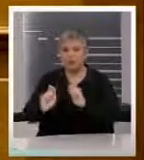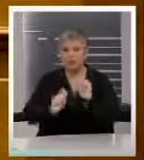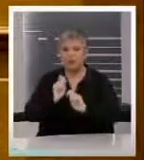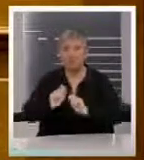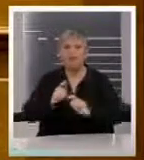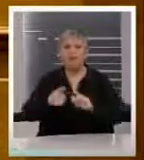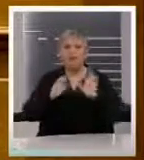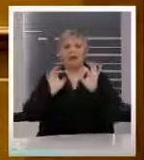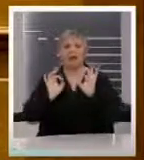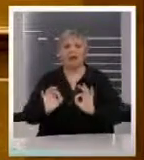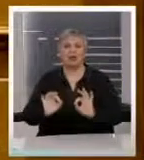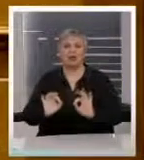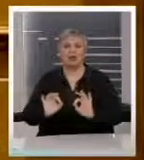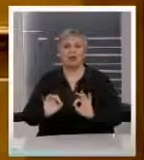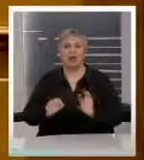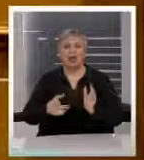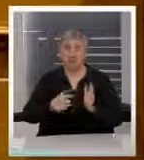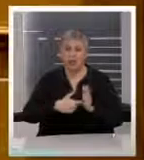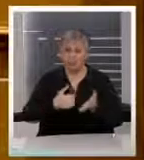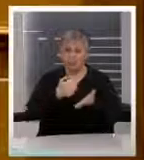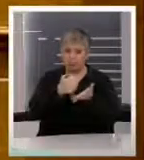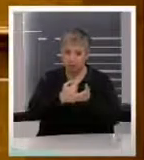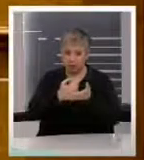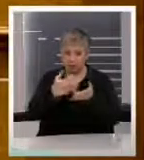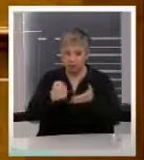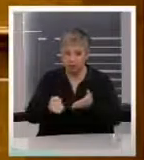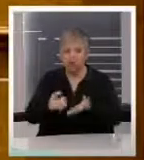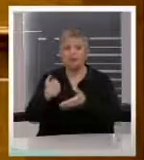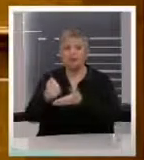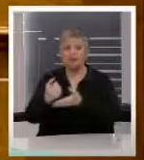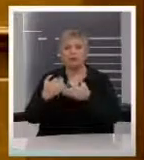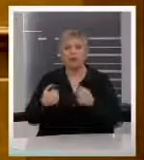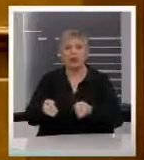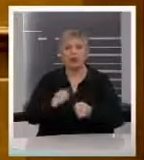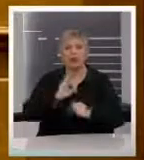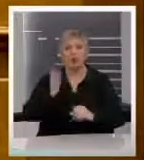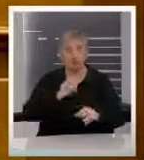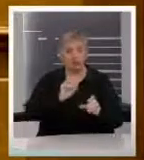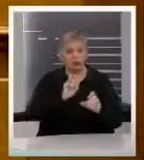support, εκμεταλλευόμενες πλήρως τις πιστώσεις εξοπλιστικών προγραμμάτων που ήταν στη διάθεσή μας.